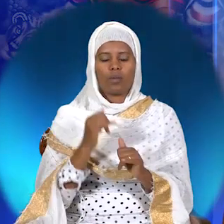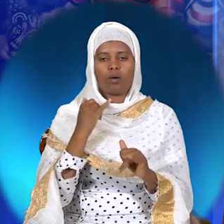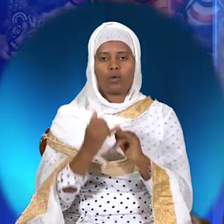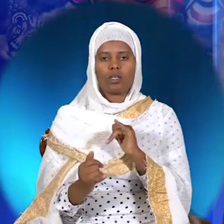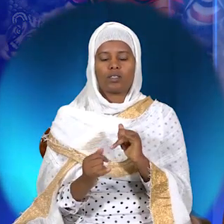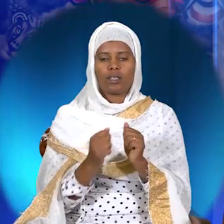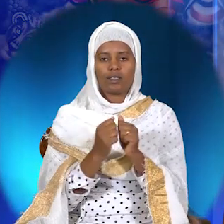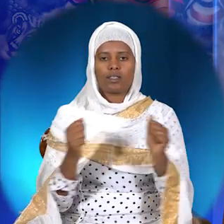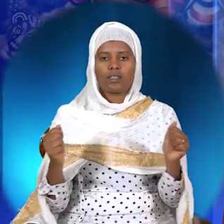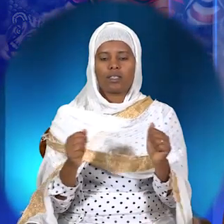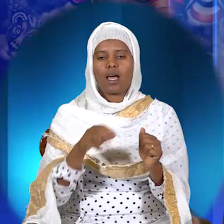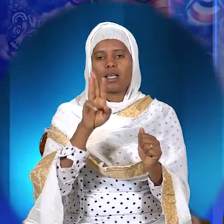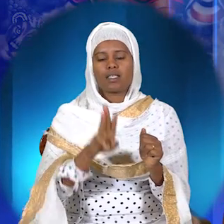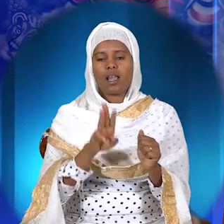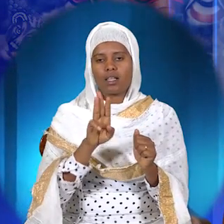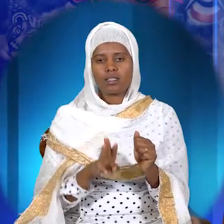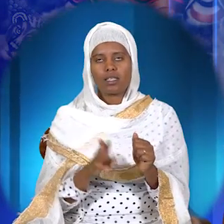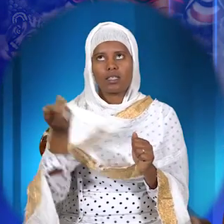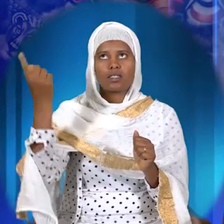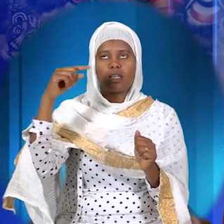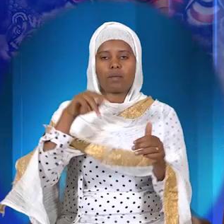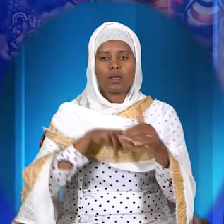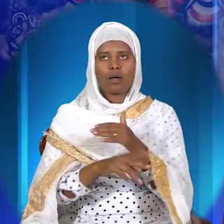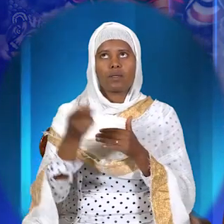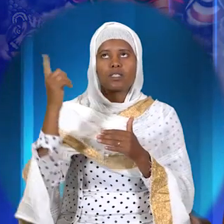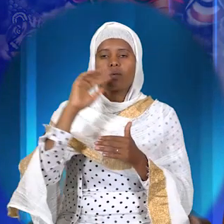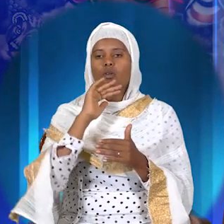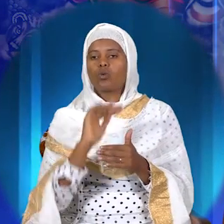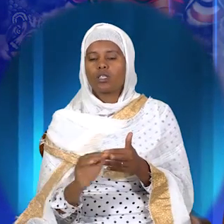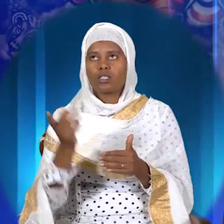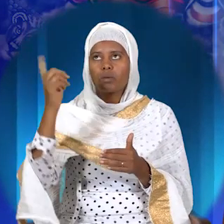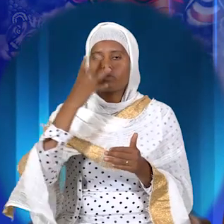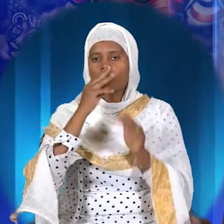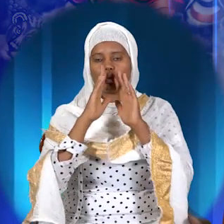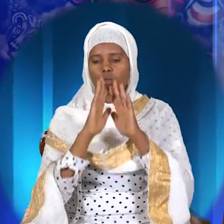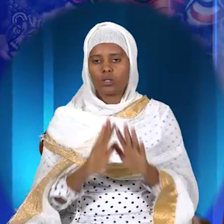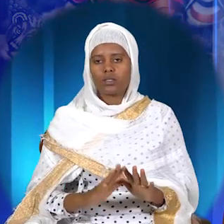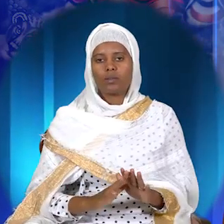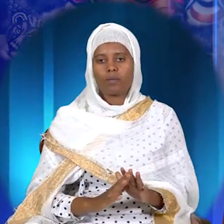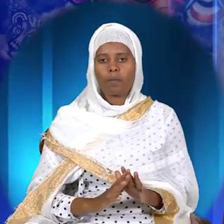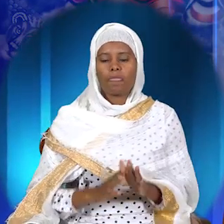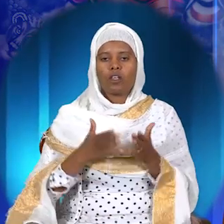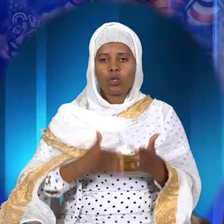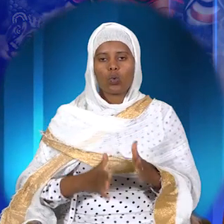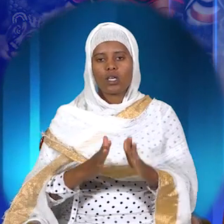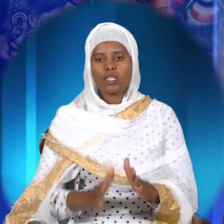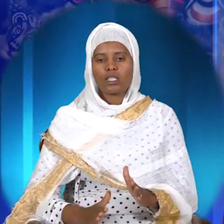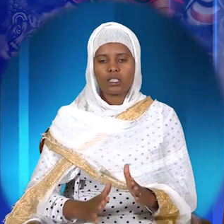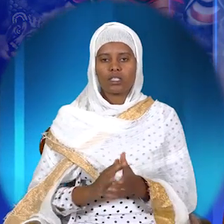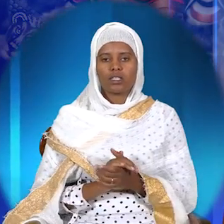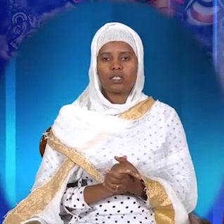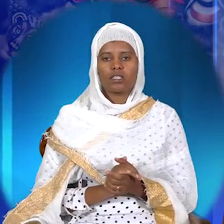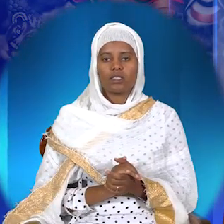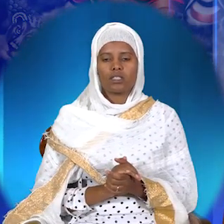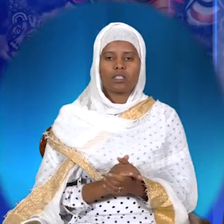የረዳኣና እዩ። ኣብ መወዳእታ ግን ናይ ስላሴ እግዚኣብሄር ኣብ ንእግዚኣብሄር ወልድን ንእግዚኣብሄር መንፈስ ቅዱስ